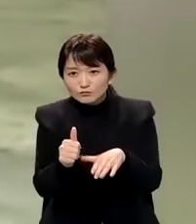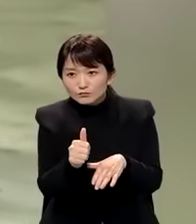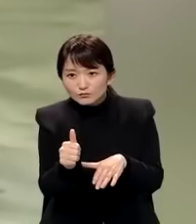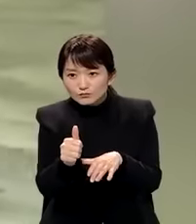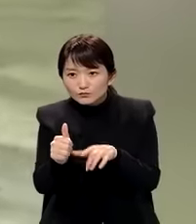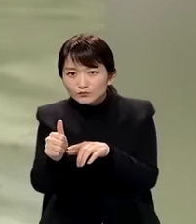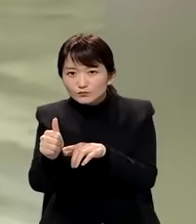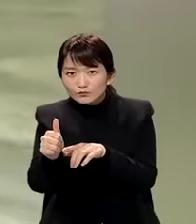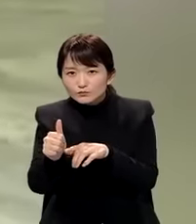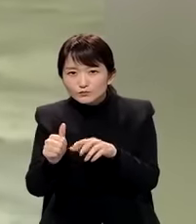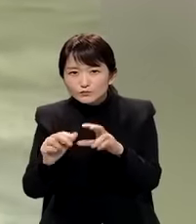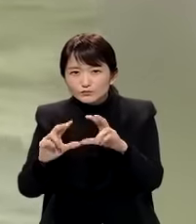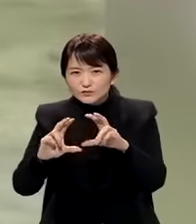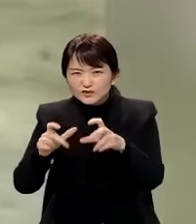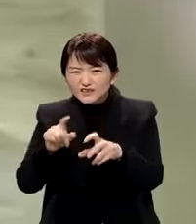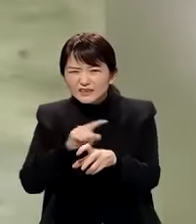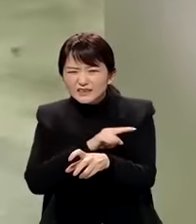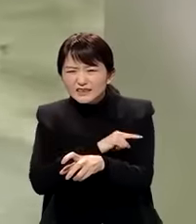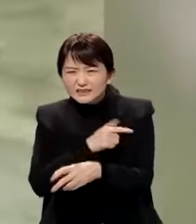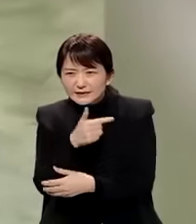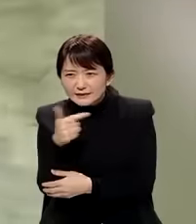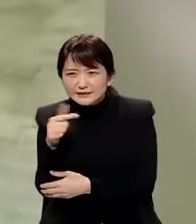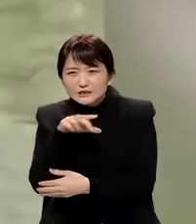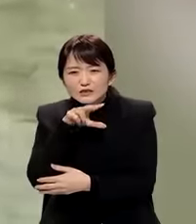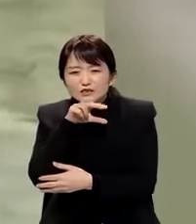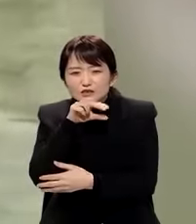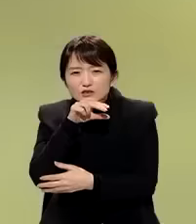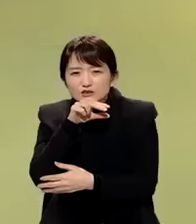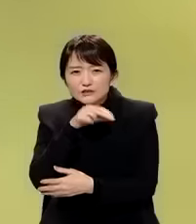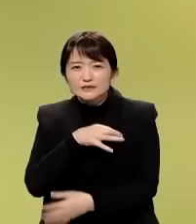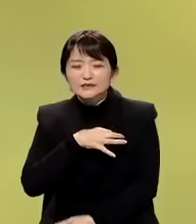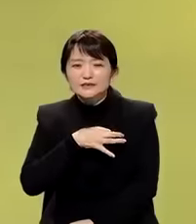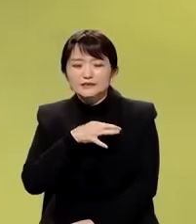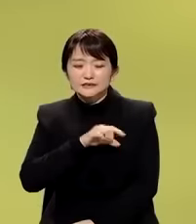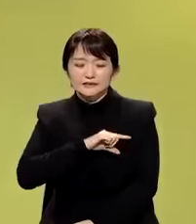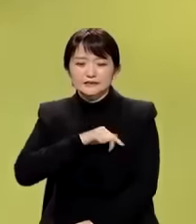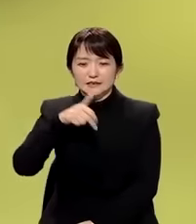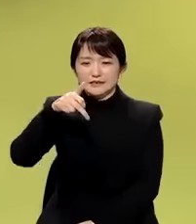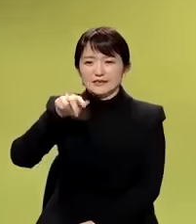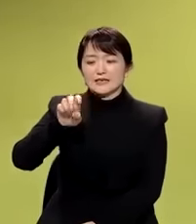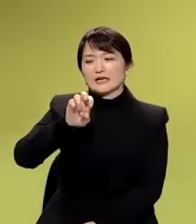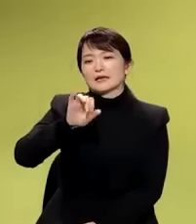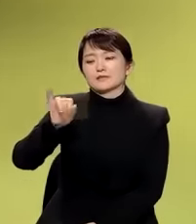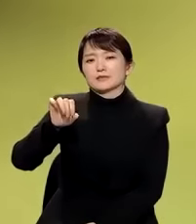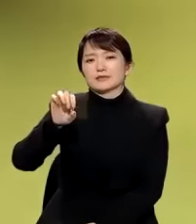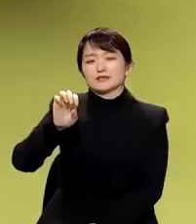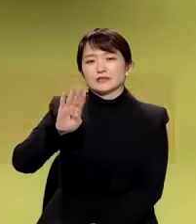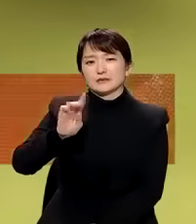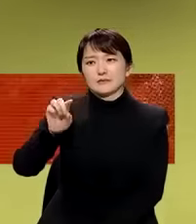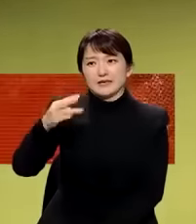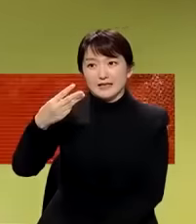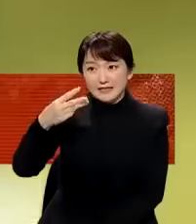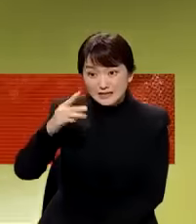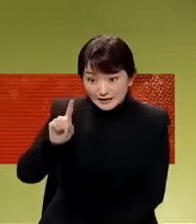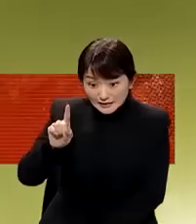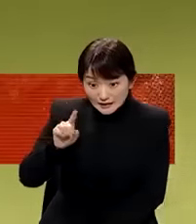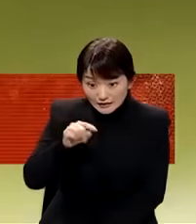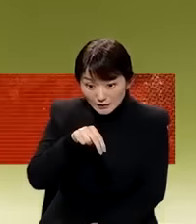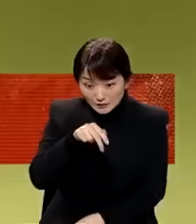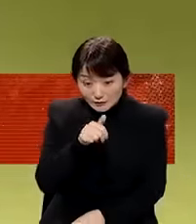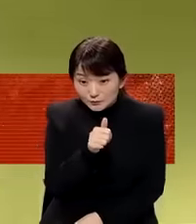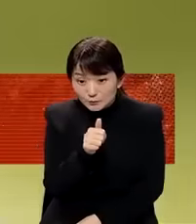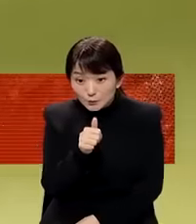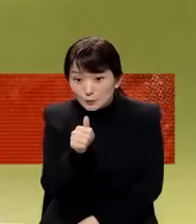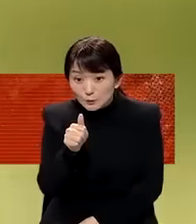지구상에서 가장 큰 설치로도 알려진 카피바라는 동물입니다 그런데 카피바라 속을는이 모습이요